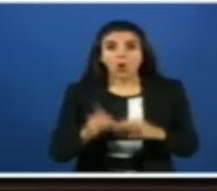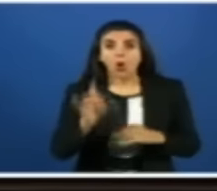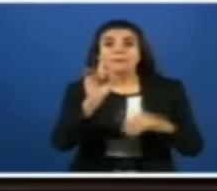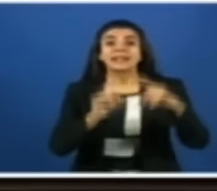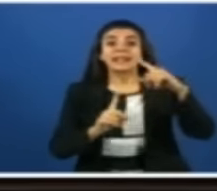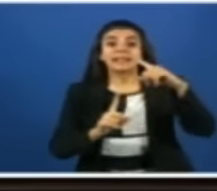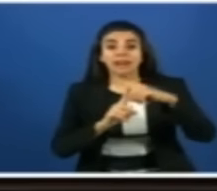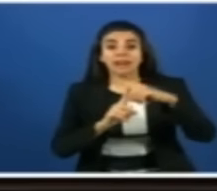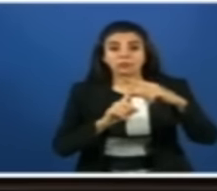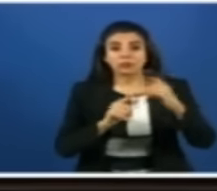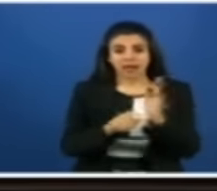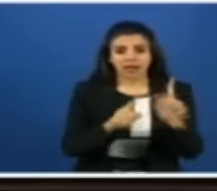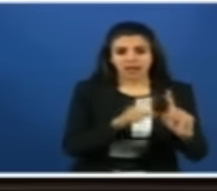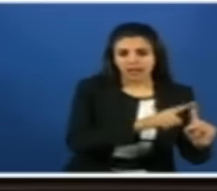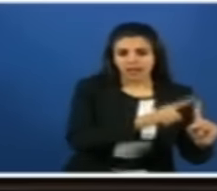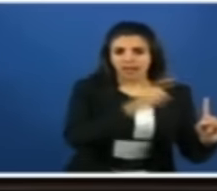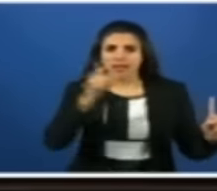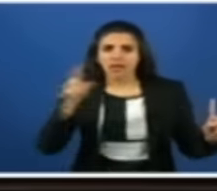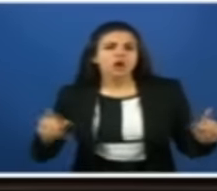Temmuz sonrası